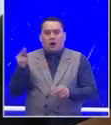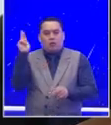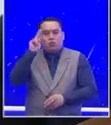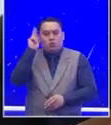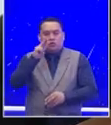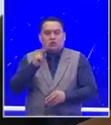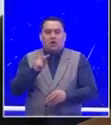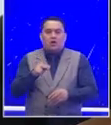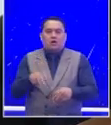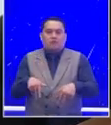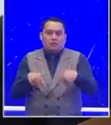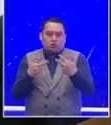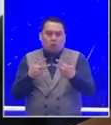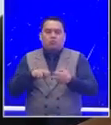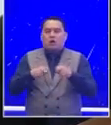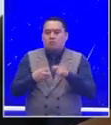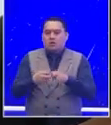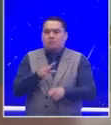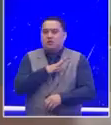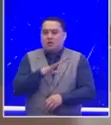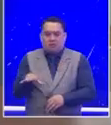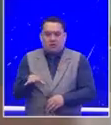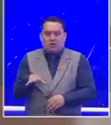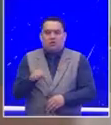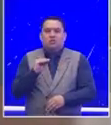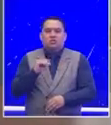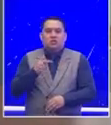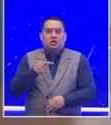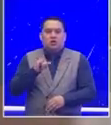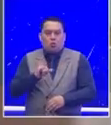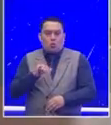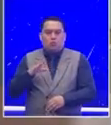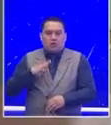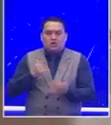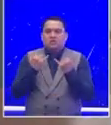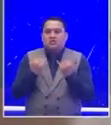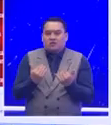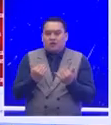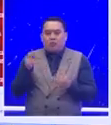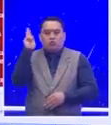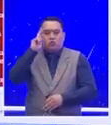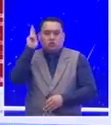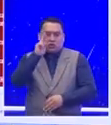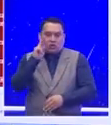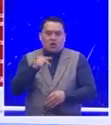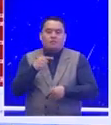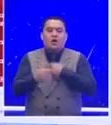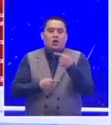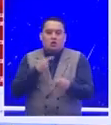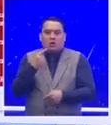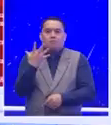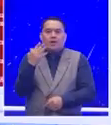обучаются в дистанционном режиме. Проблем с этим не возникло. В ЖГУ имени Ильяса Жансугурова сейчас на дистанционное обучение перешли